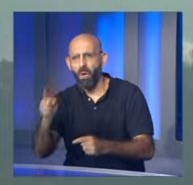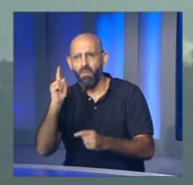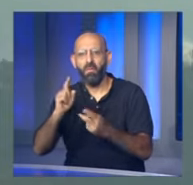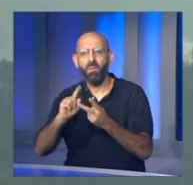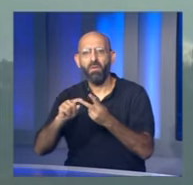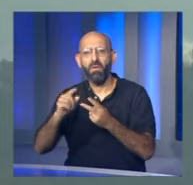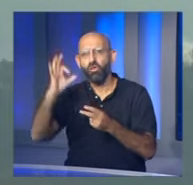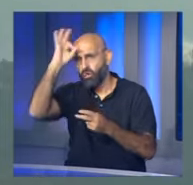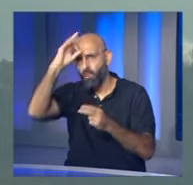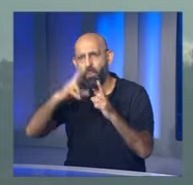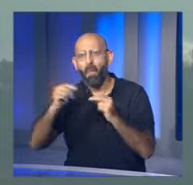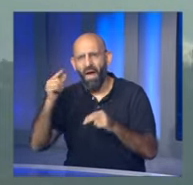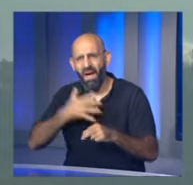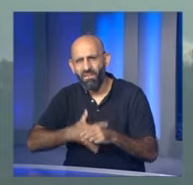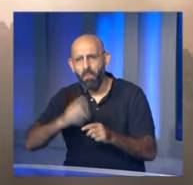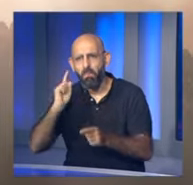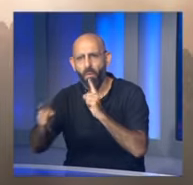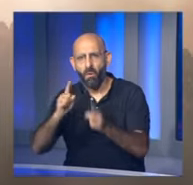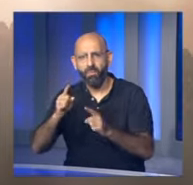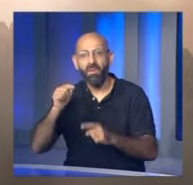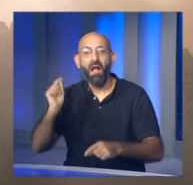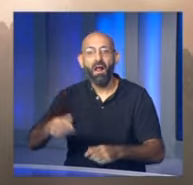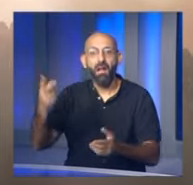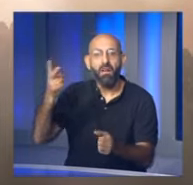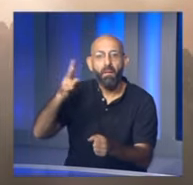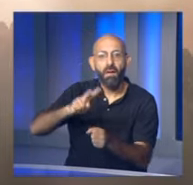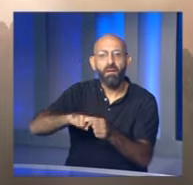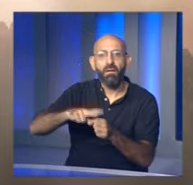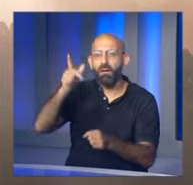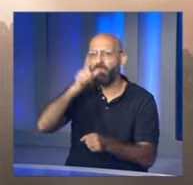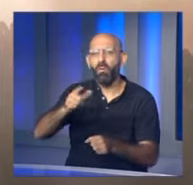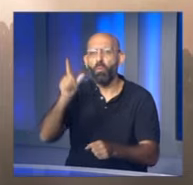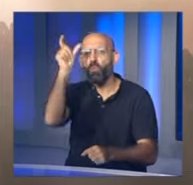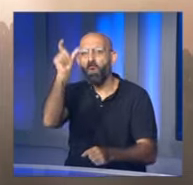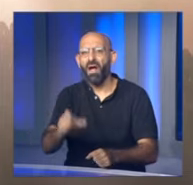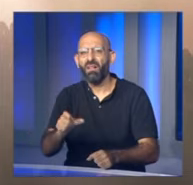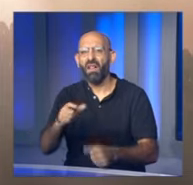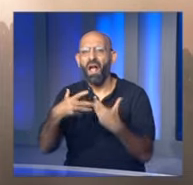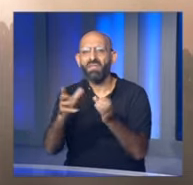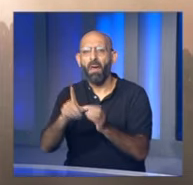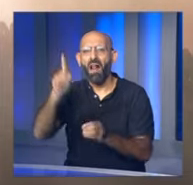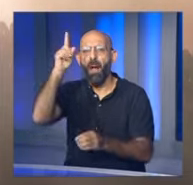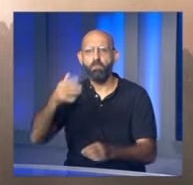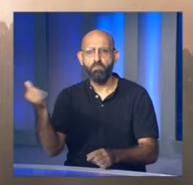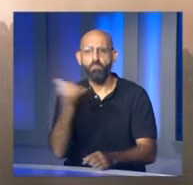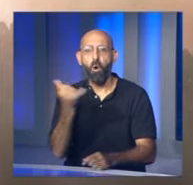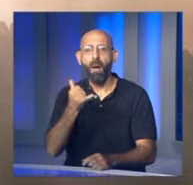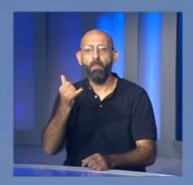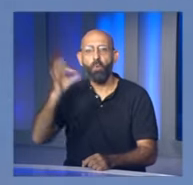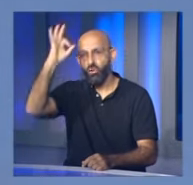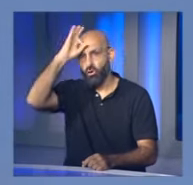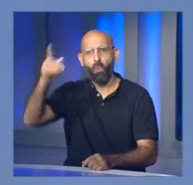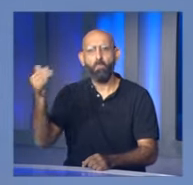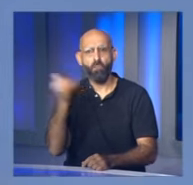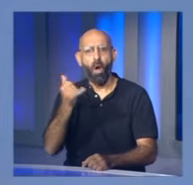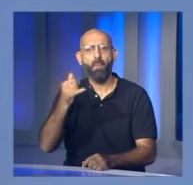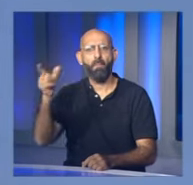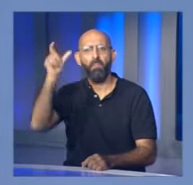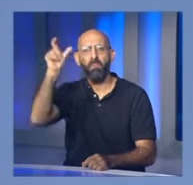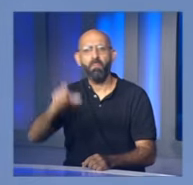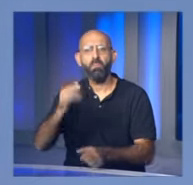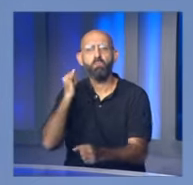استهدفت مخازن ووسائل قتاليه في بيروت وجنوب لبنان وزعم ايضا اغتيال قائد منظومه الصواريخ المضاده